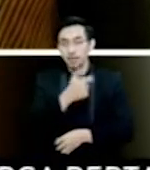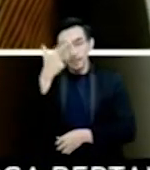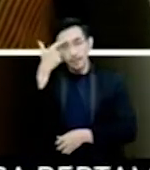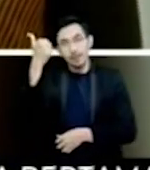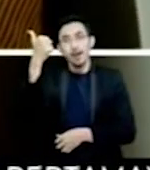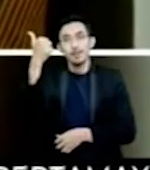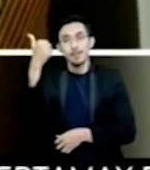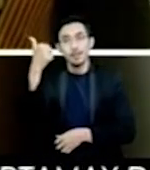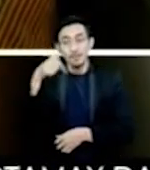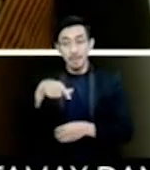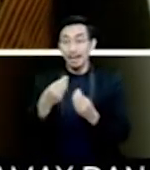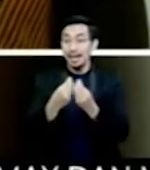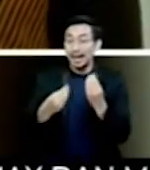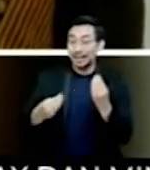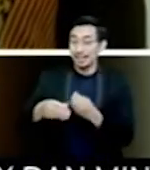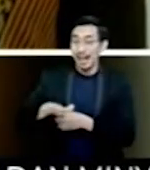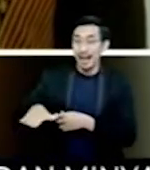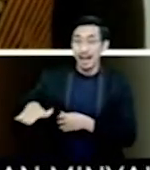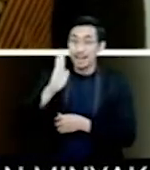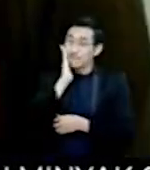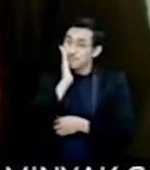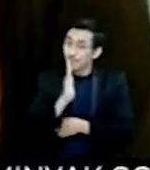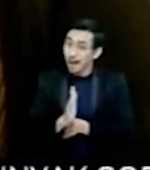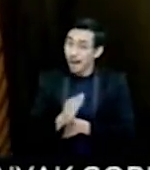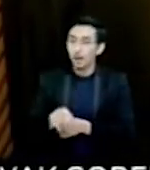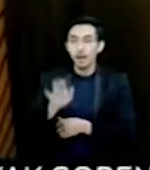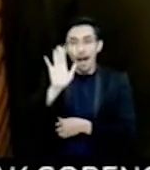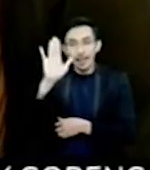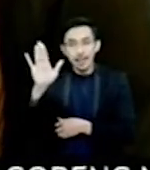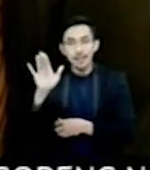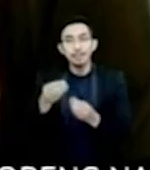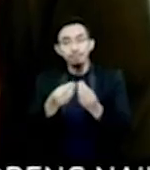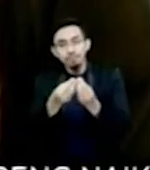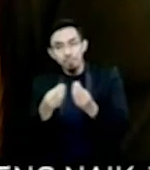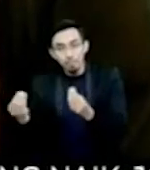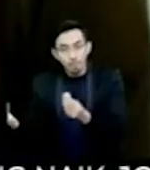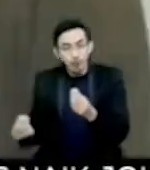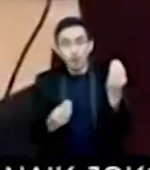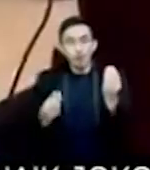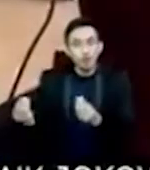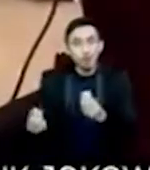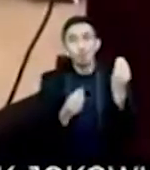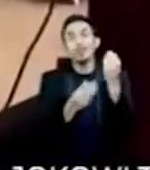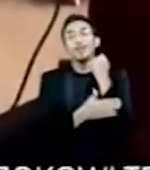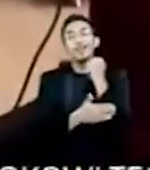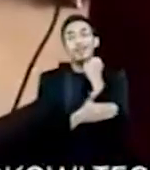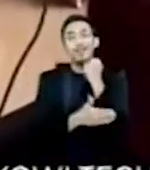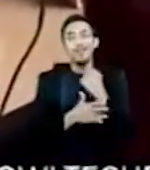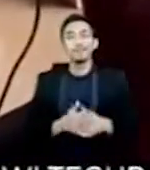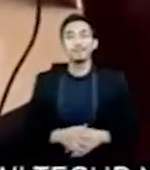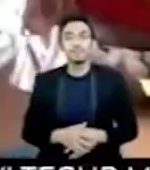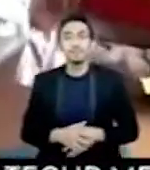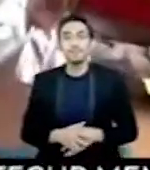anak-anak generasi muda adalah penerus negara kita ini juga gitu ke depannya. Melalui